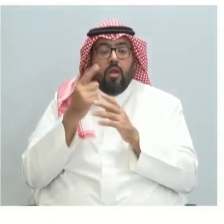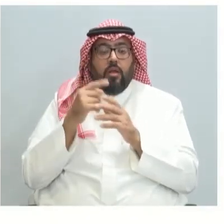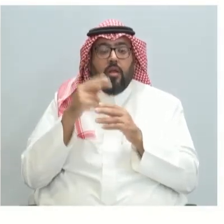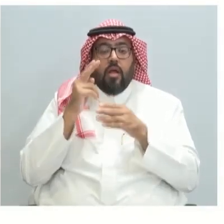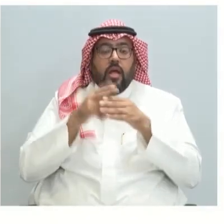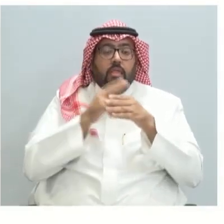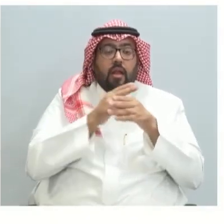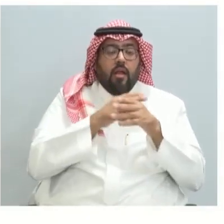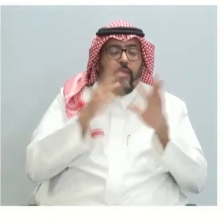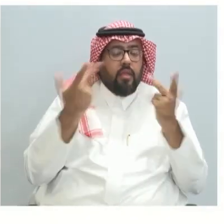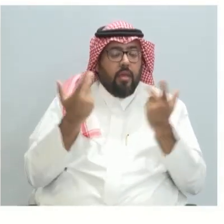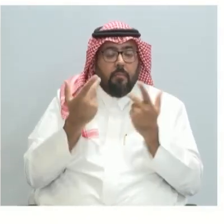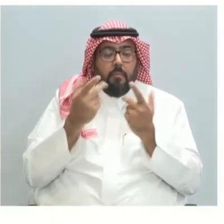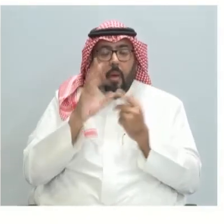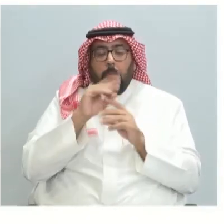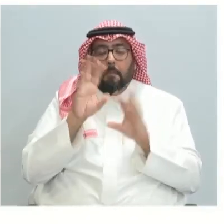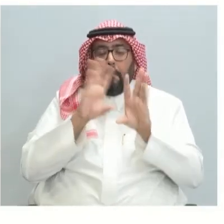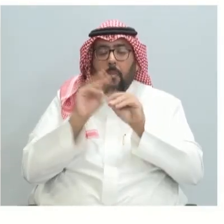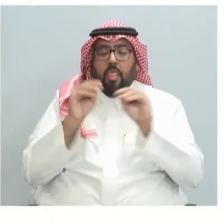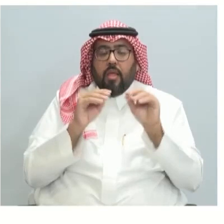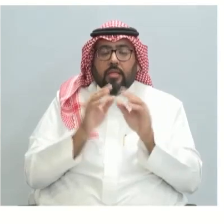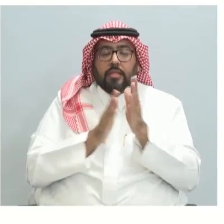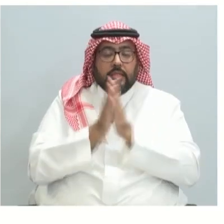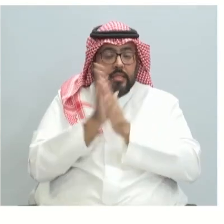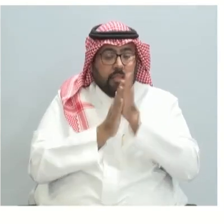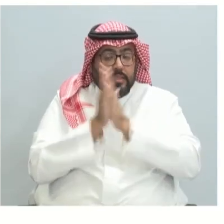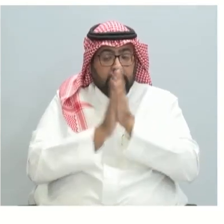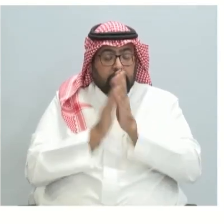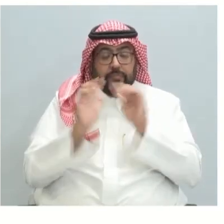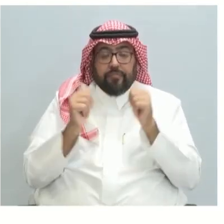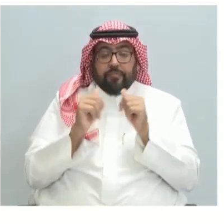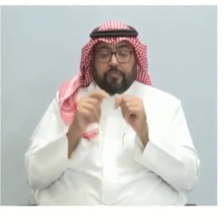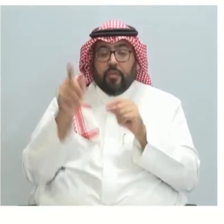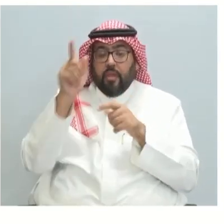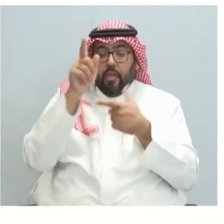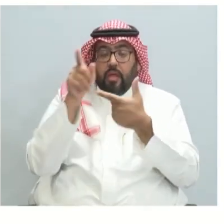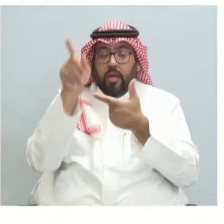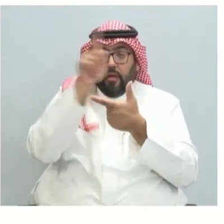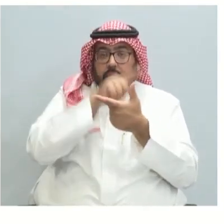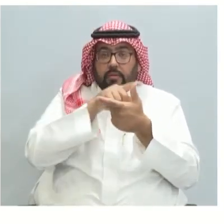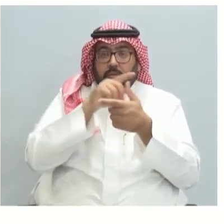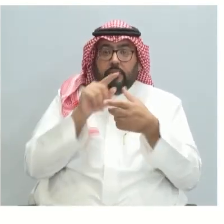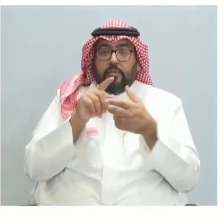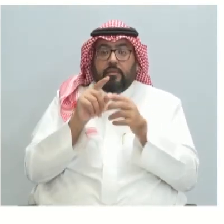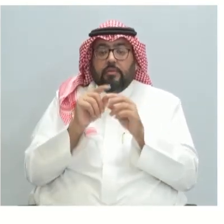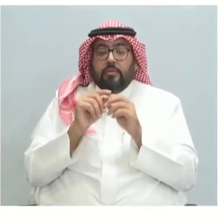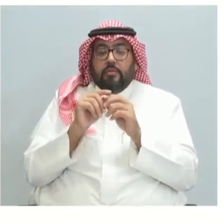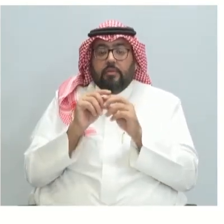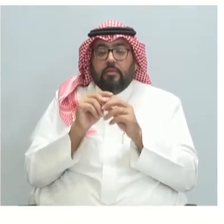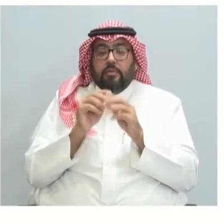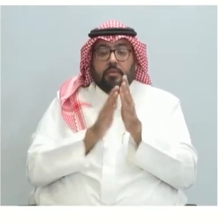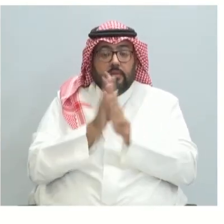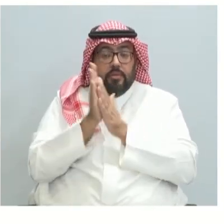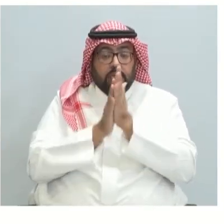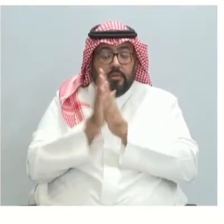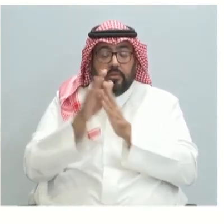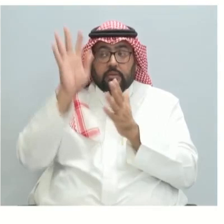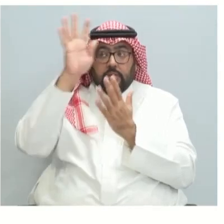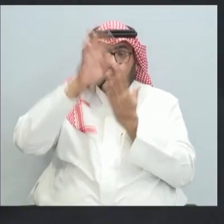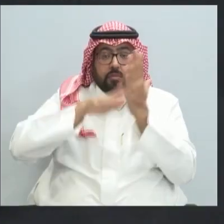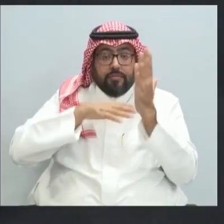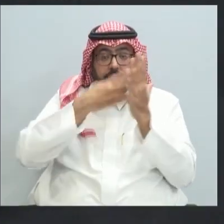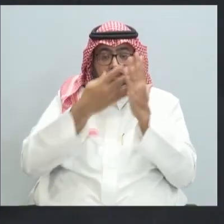مثل البيانات الوارده في فقره تستعد بالقطاعات الدائريه اذا البيانات الوارده في فقره تستعد في الجدول